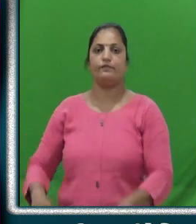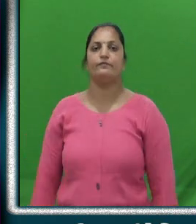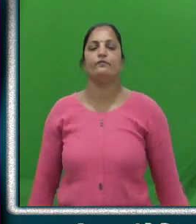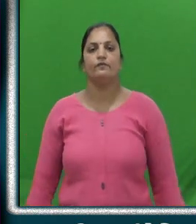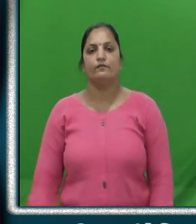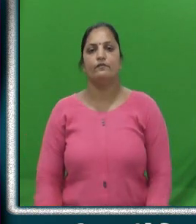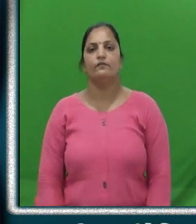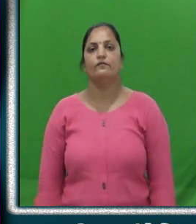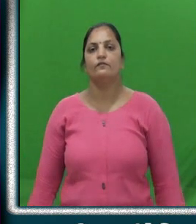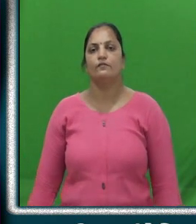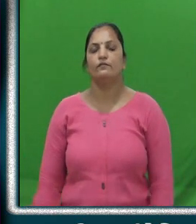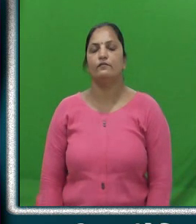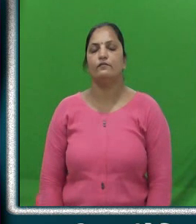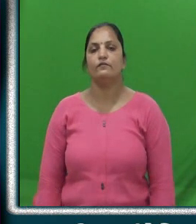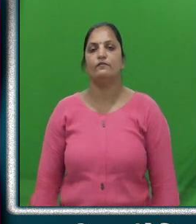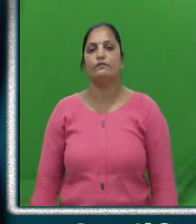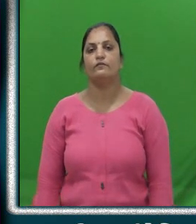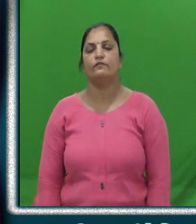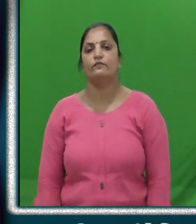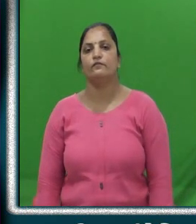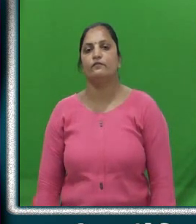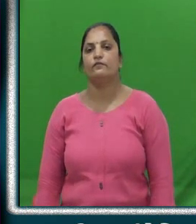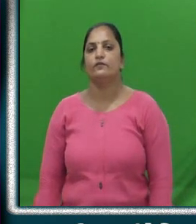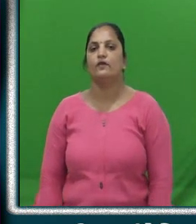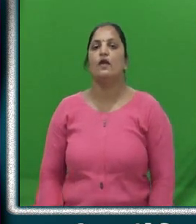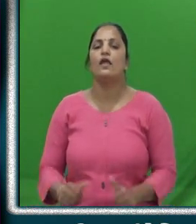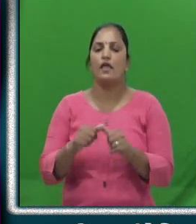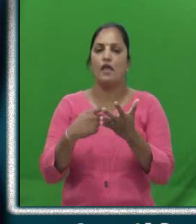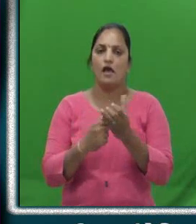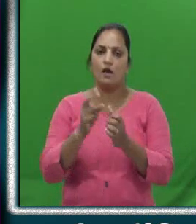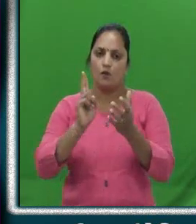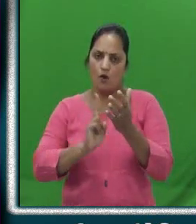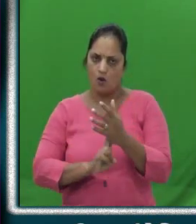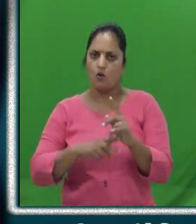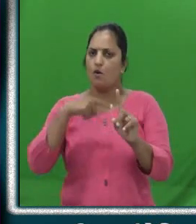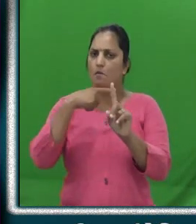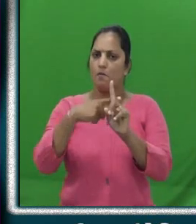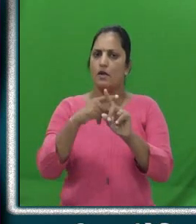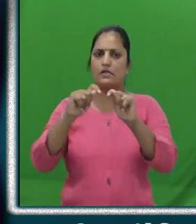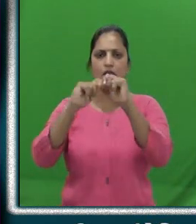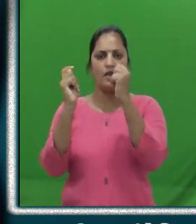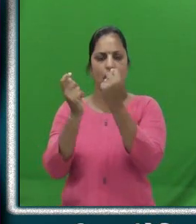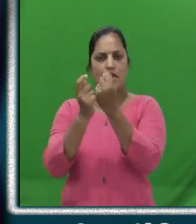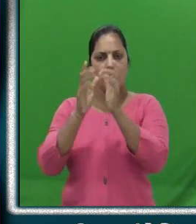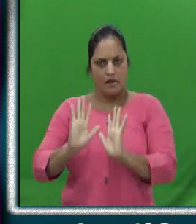પ્રશ્ન, વોટ હેવ અરુણ એન્ડ હિઝ ટીમ ક્લીનેડ? અને બે પ્રશ્નો